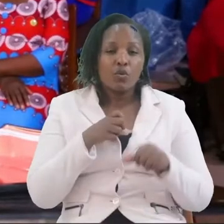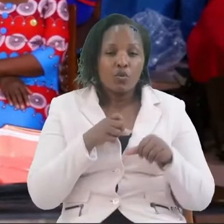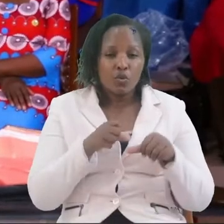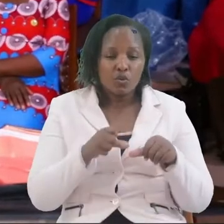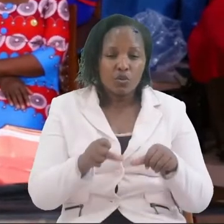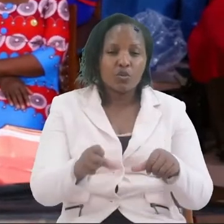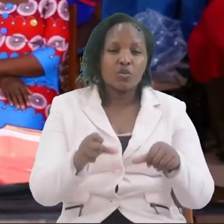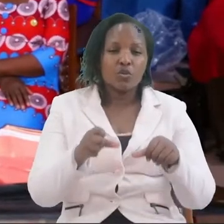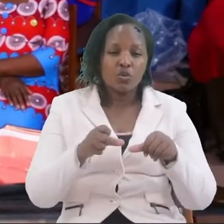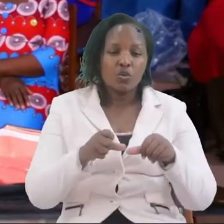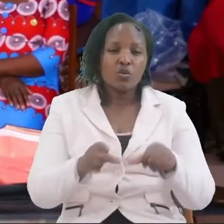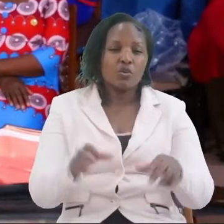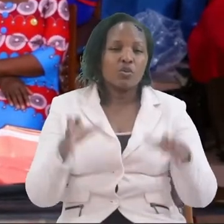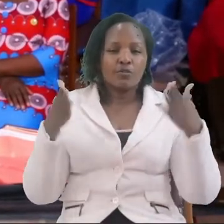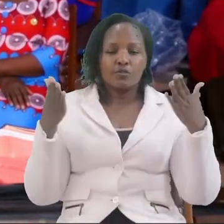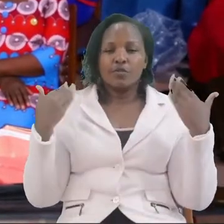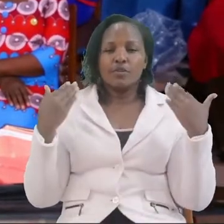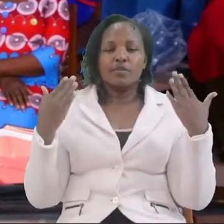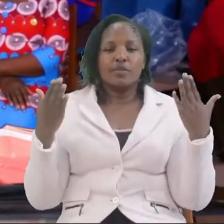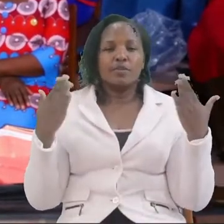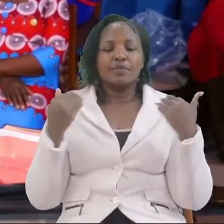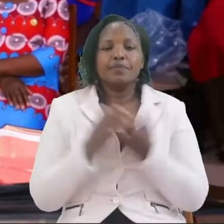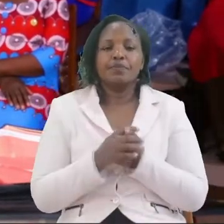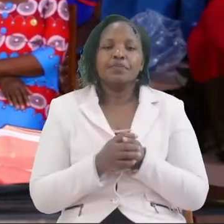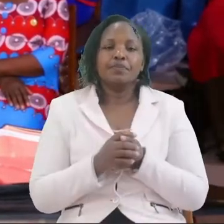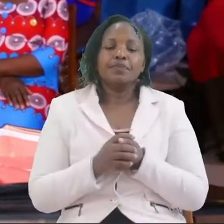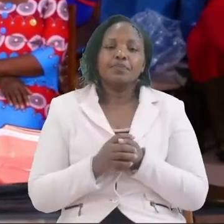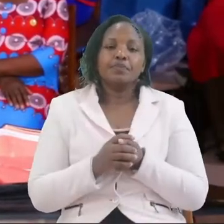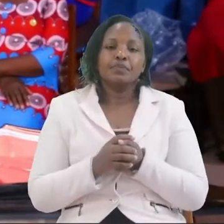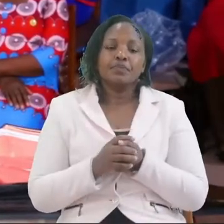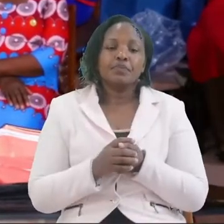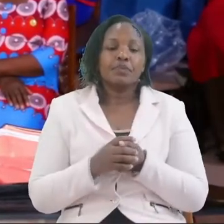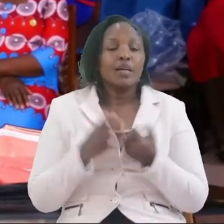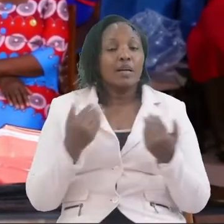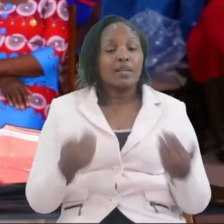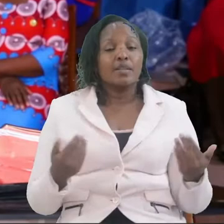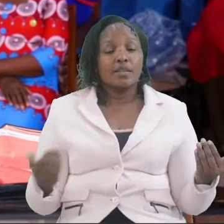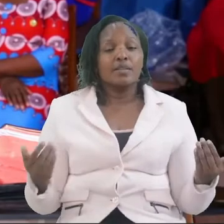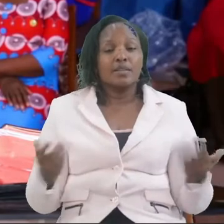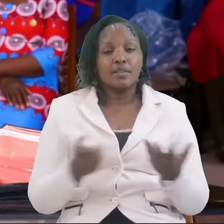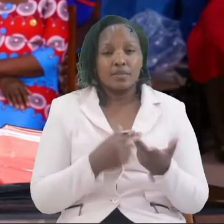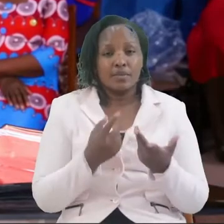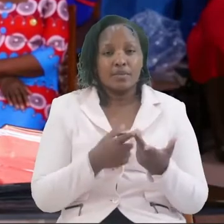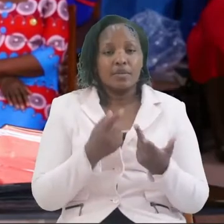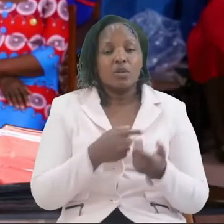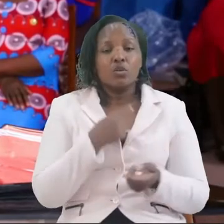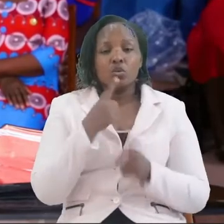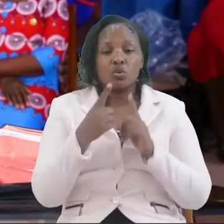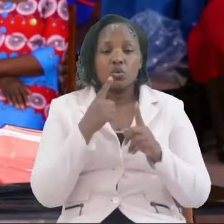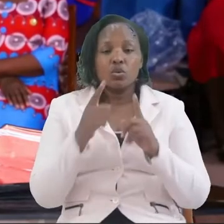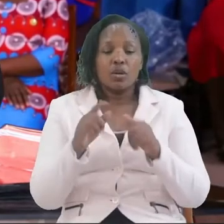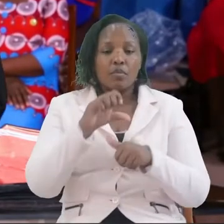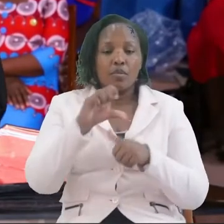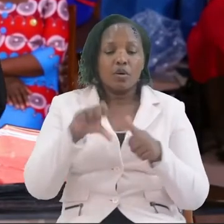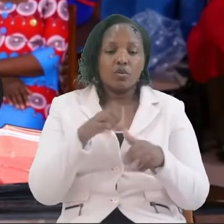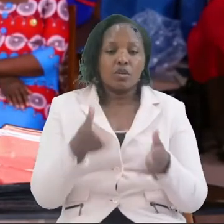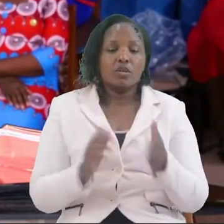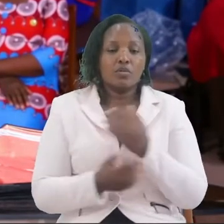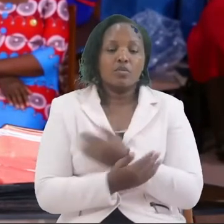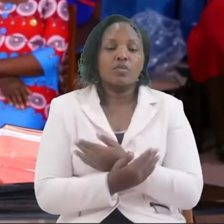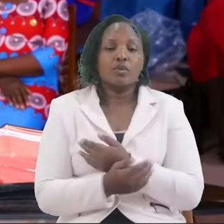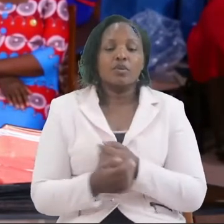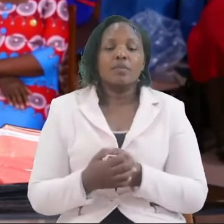ni wa kuishi milele na milele. Kuna mambo kadhaa nataka kunena asubuhi ya